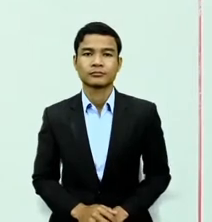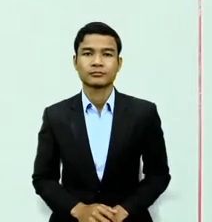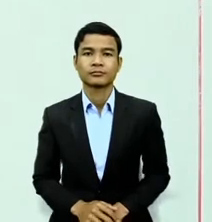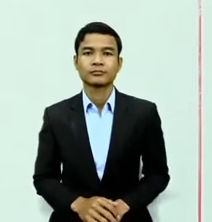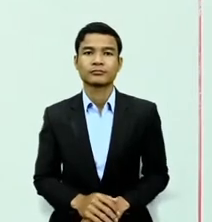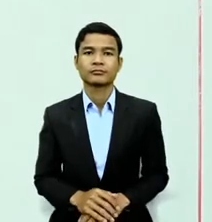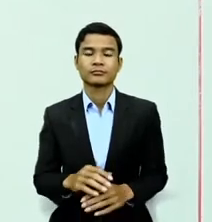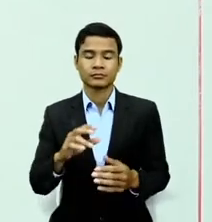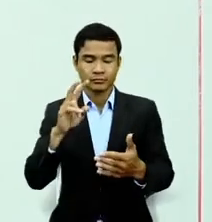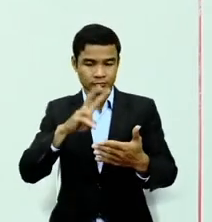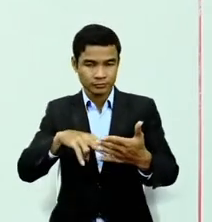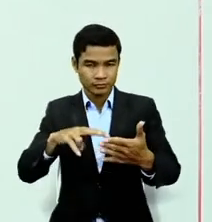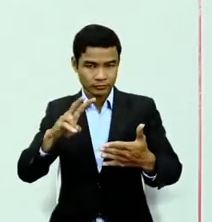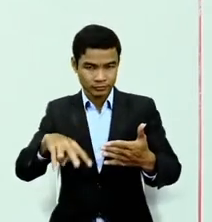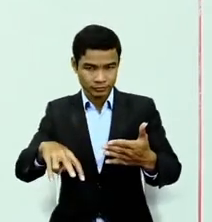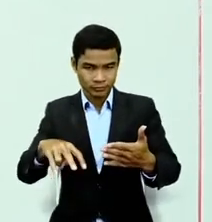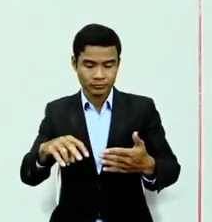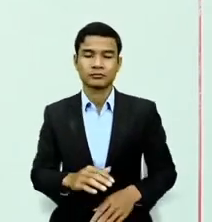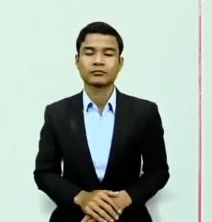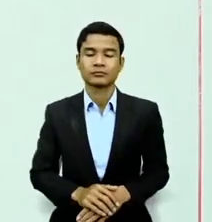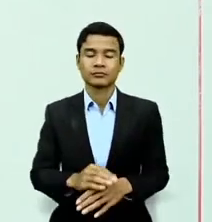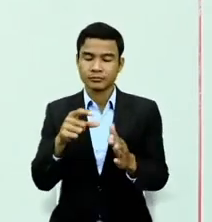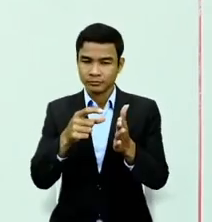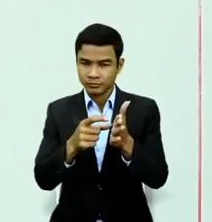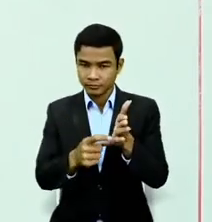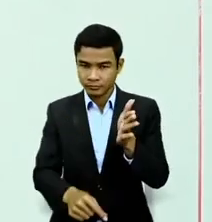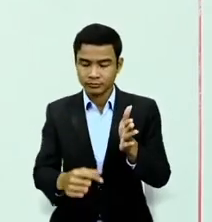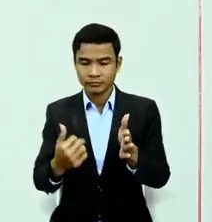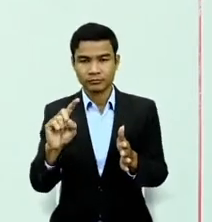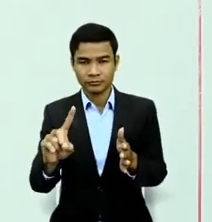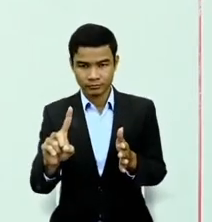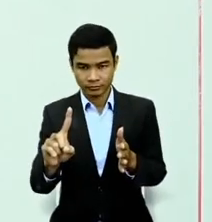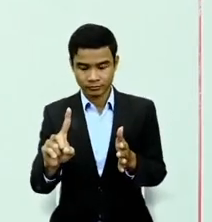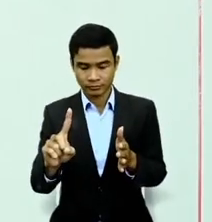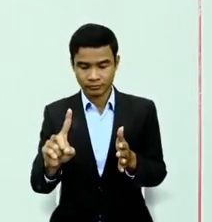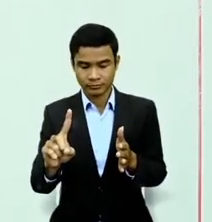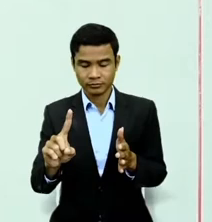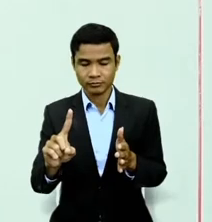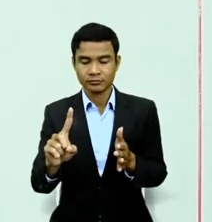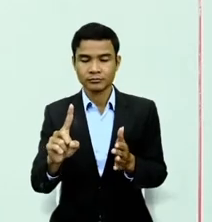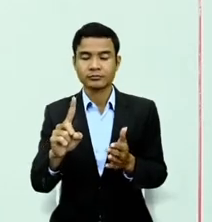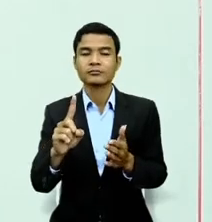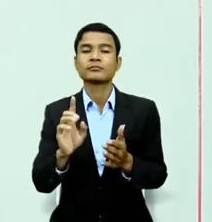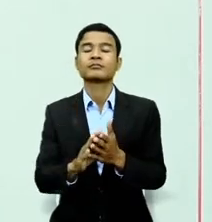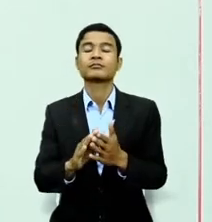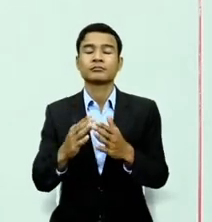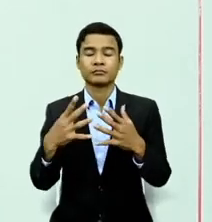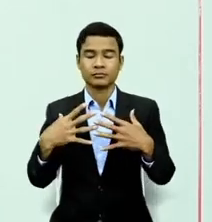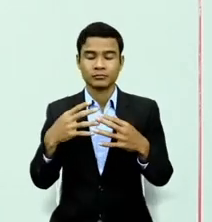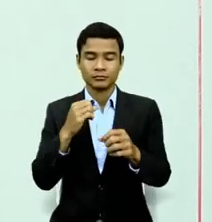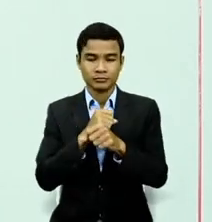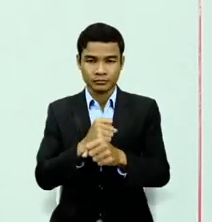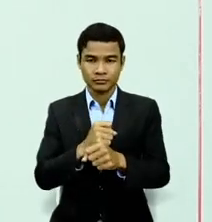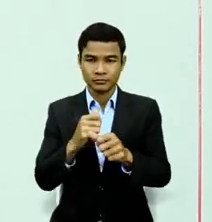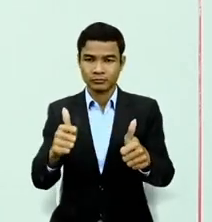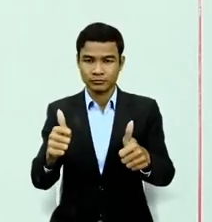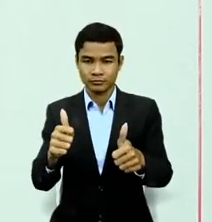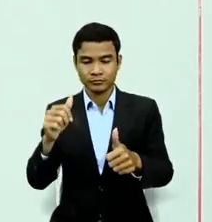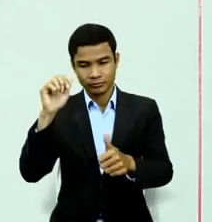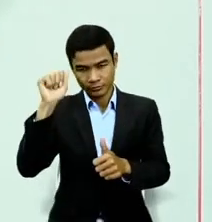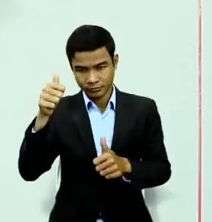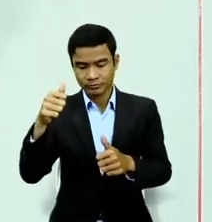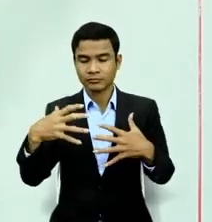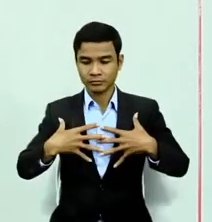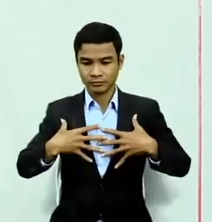sắc xá sừng cúng chấm bút tì mùi sự vất thập hiệp nâng sốc cập hiệp